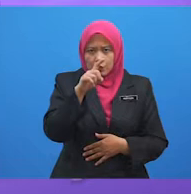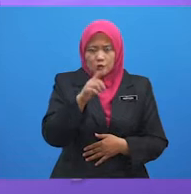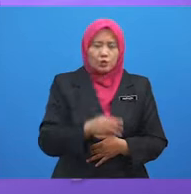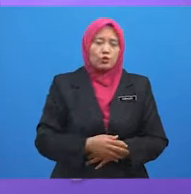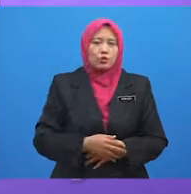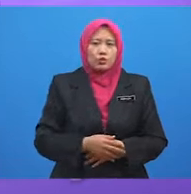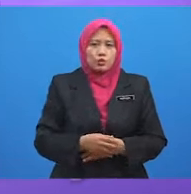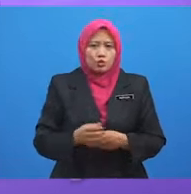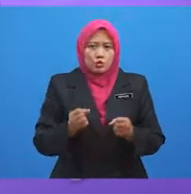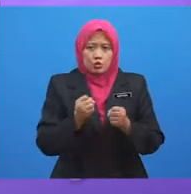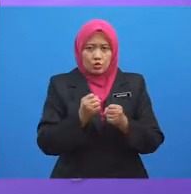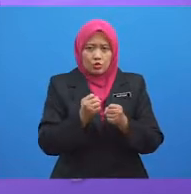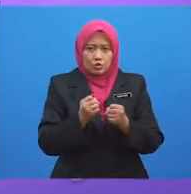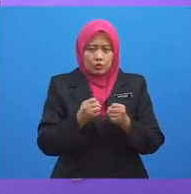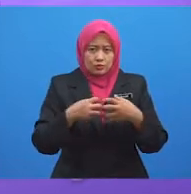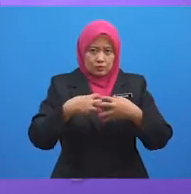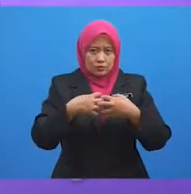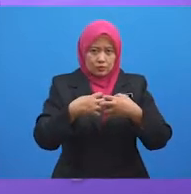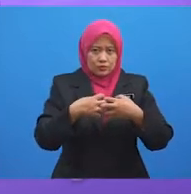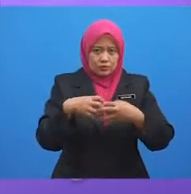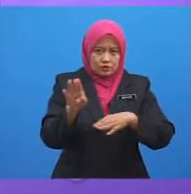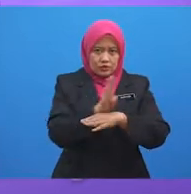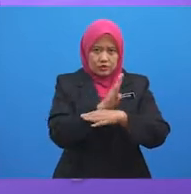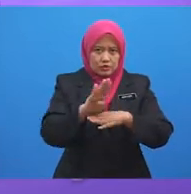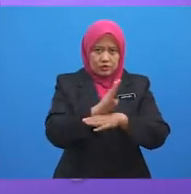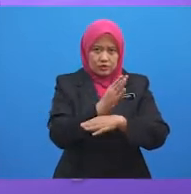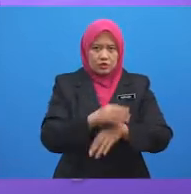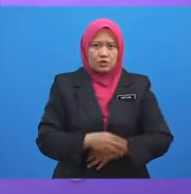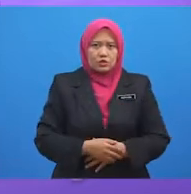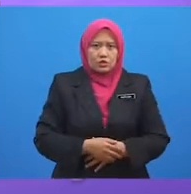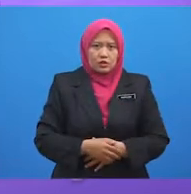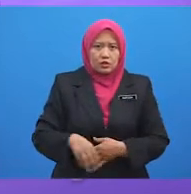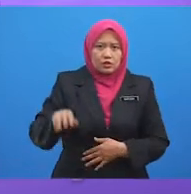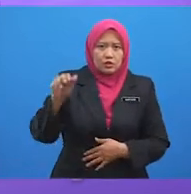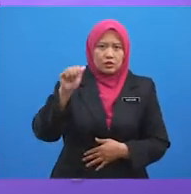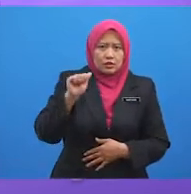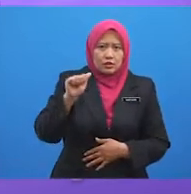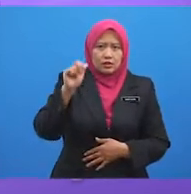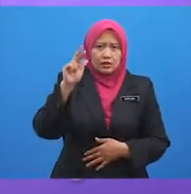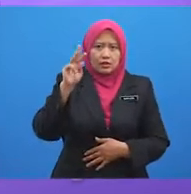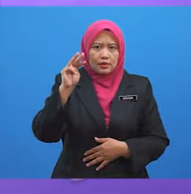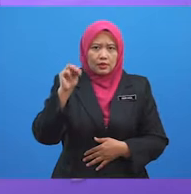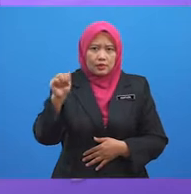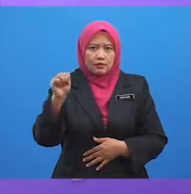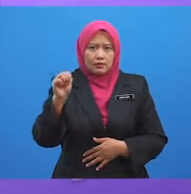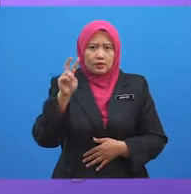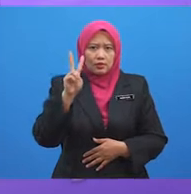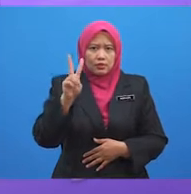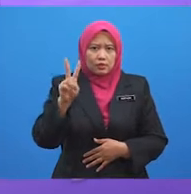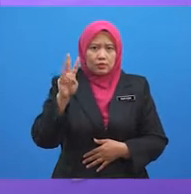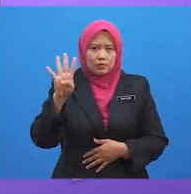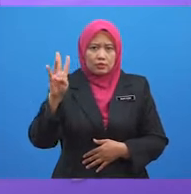241 digunakan untuk mengesan ketebalan kertas yang